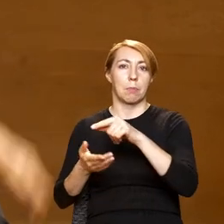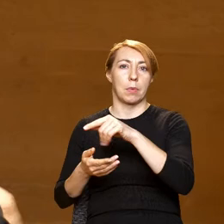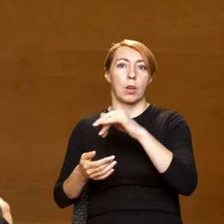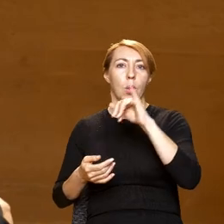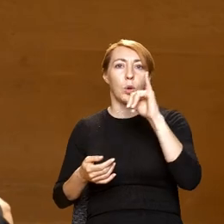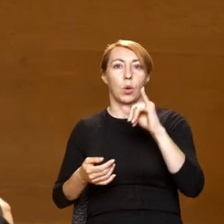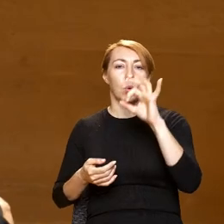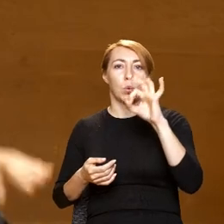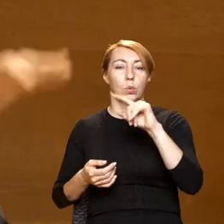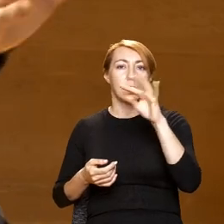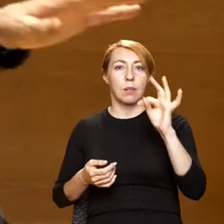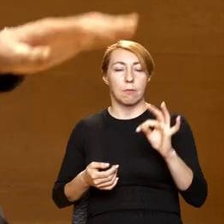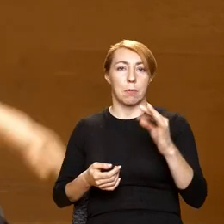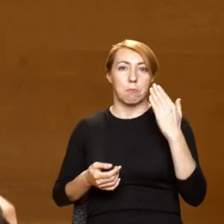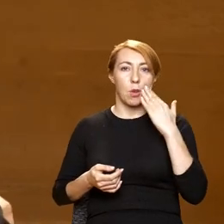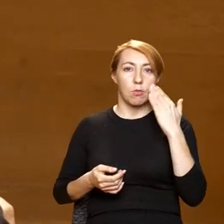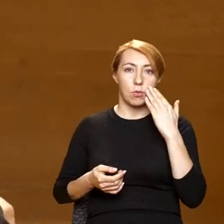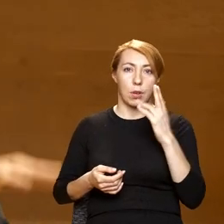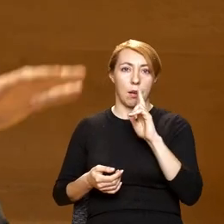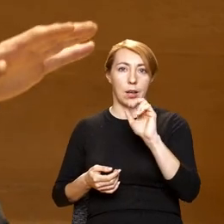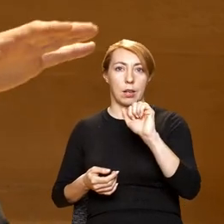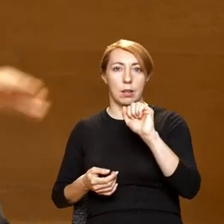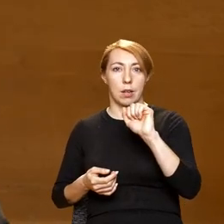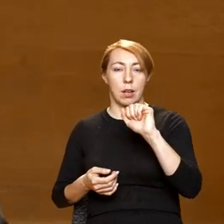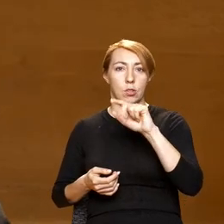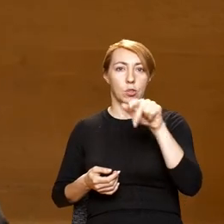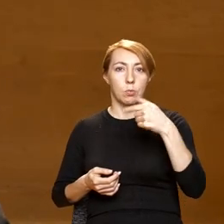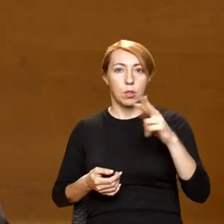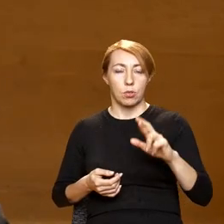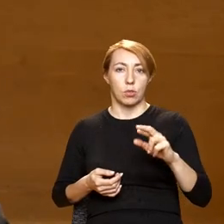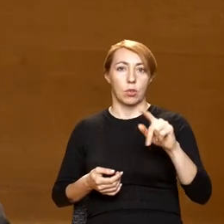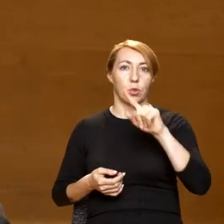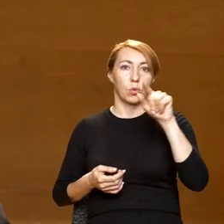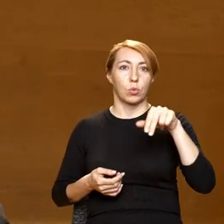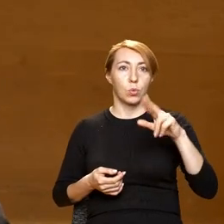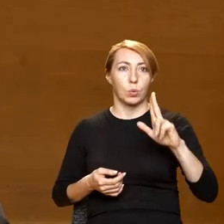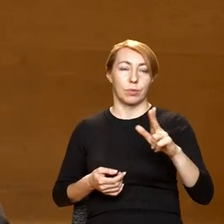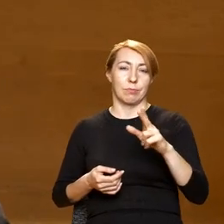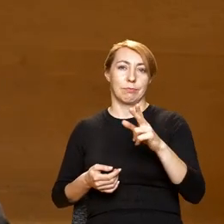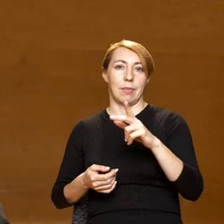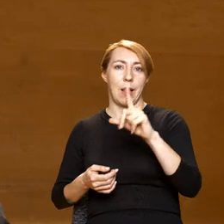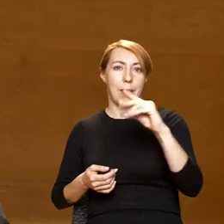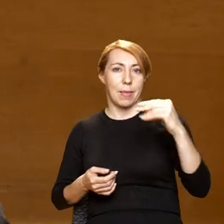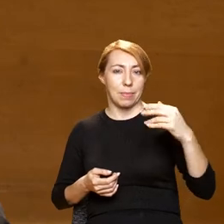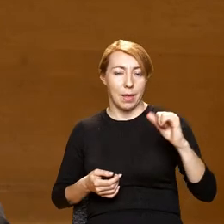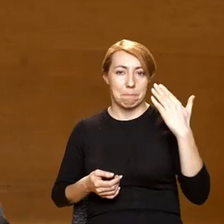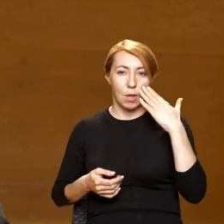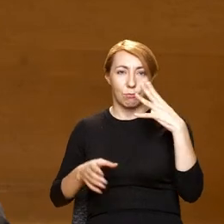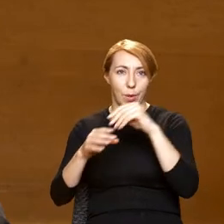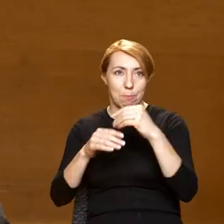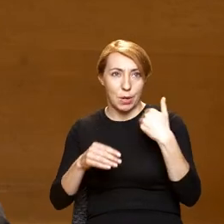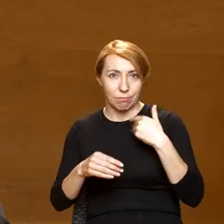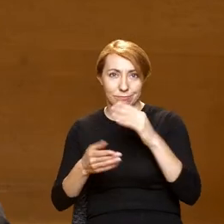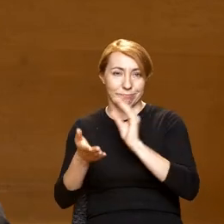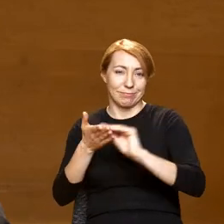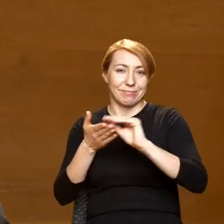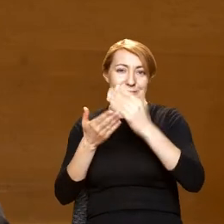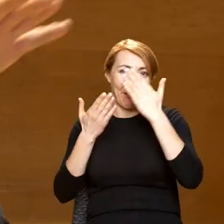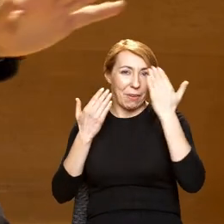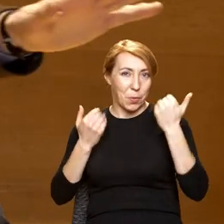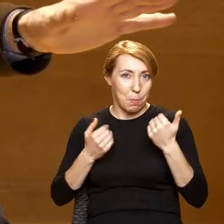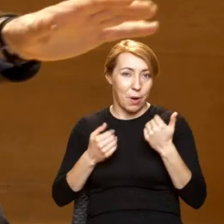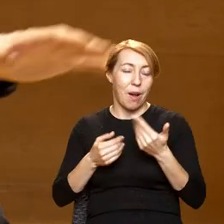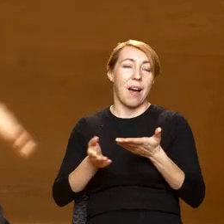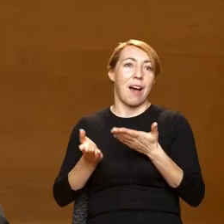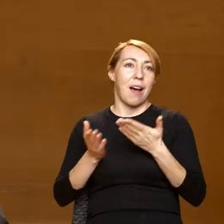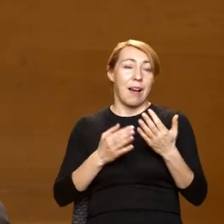mieszkali Kazimier, Adam i tam inne, Helena. No ja myślę, że teraz